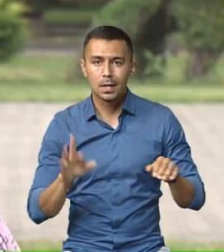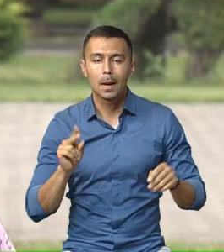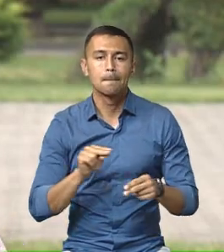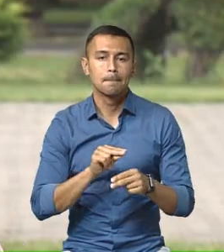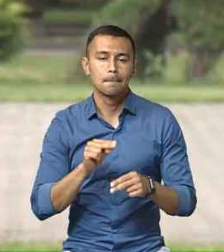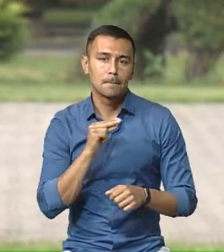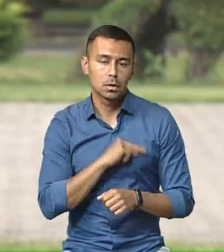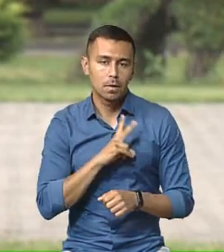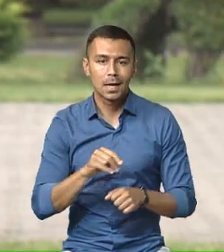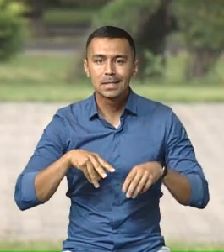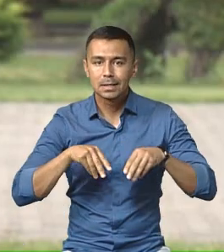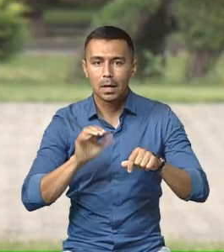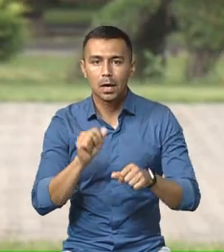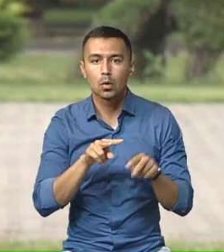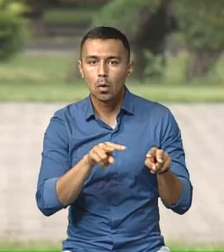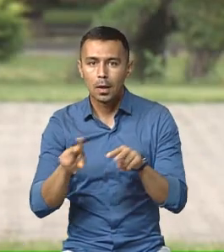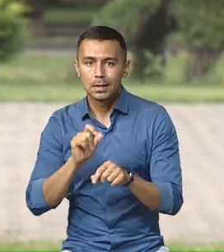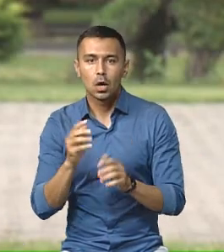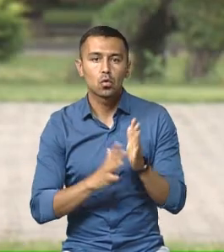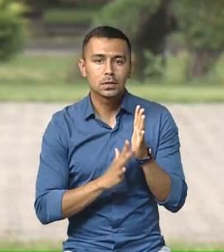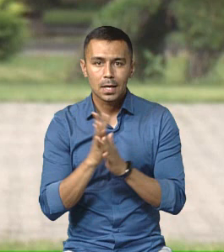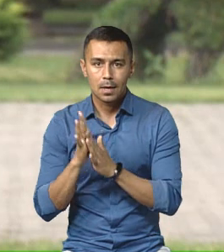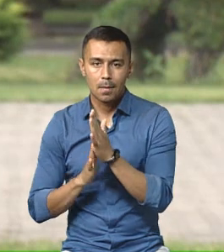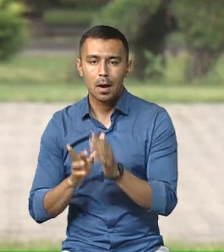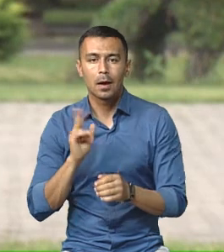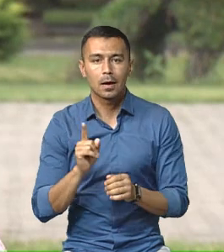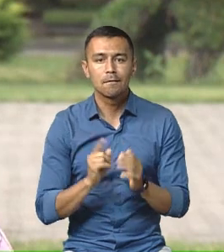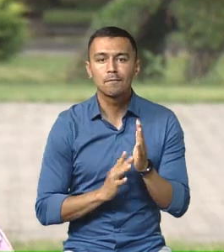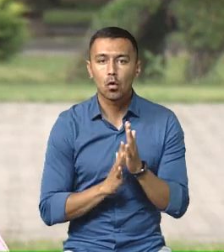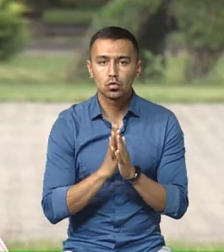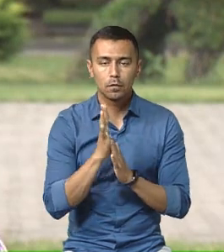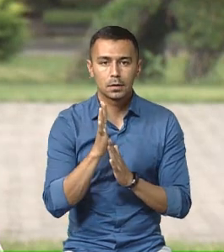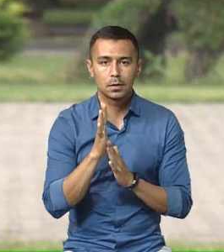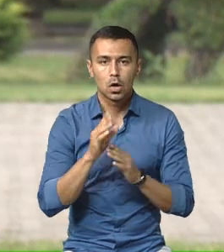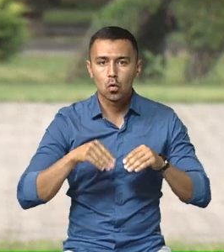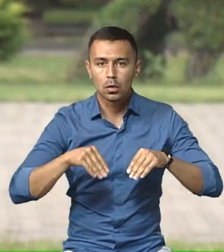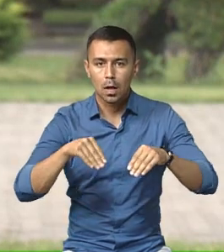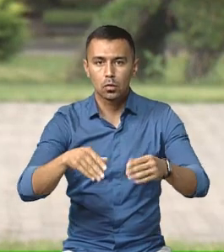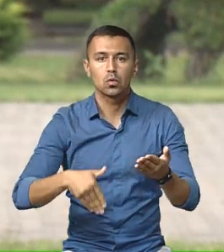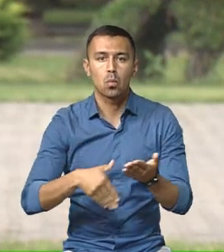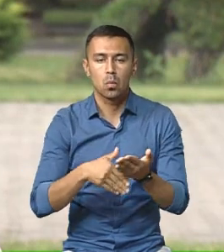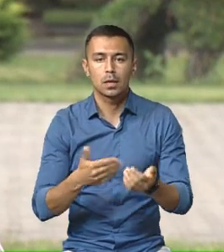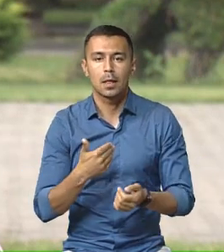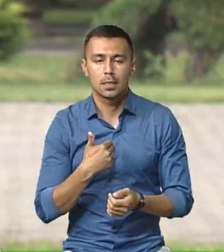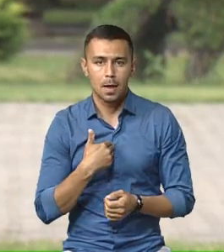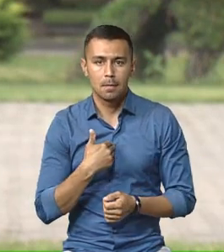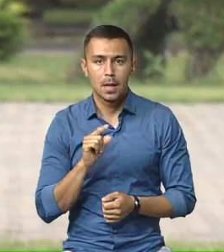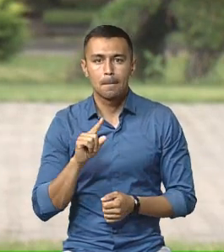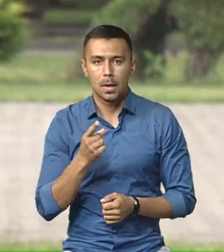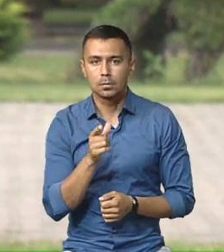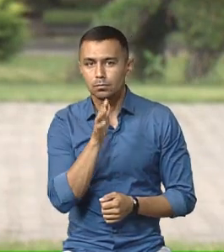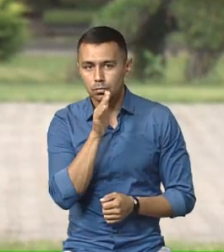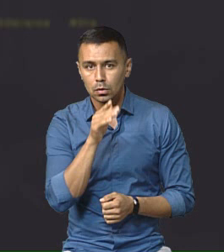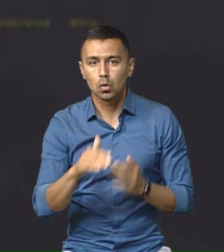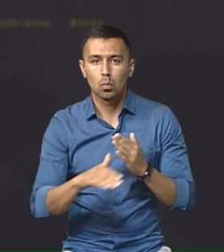працювати на землі, як доглядати за рослинами, як вирощувати розсаду, допоможе нам на перших порах, допоможе